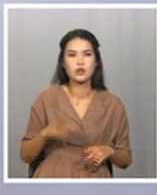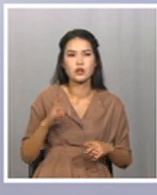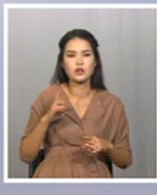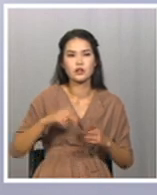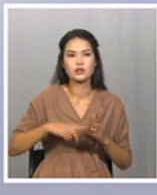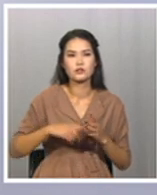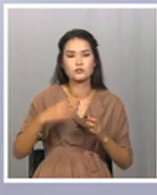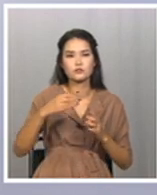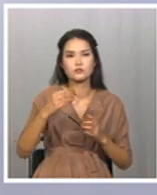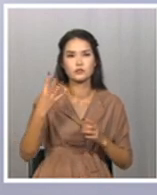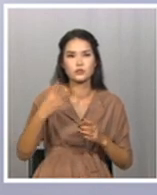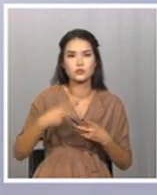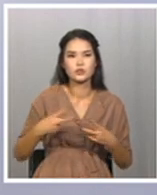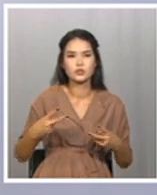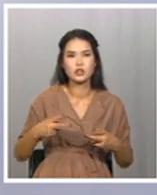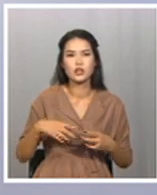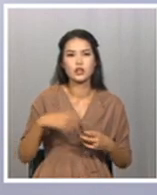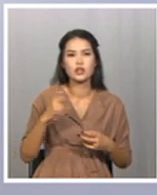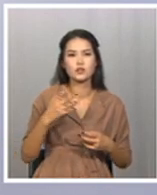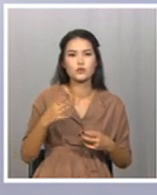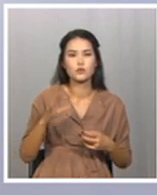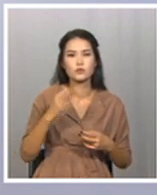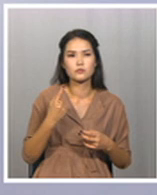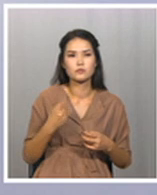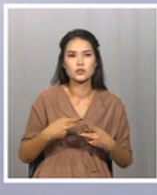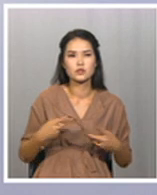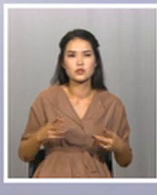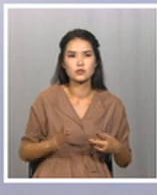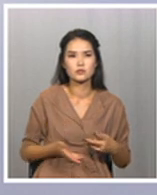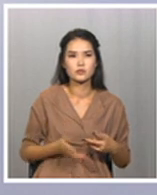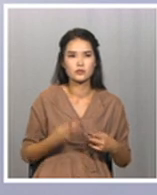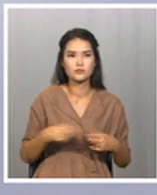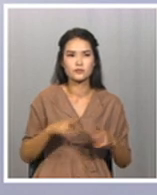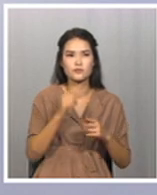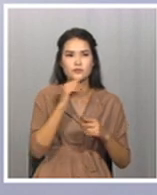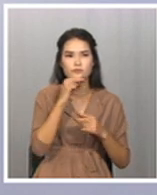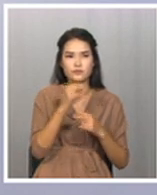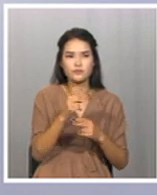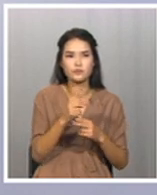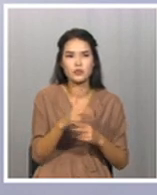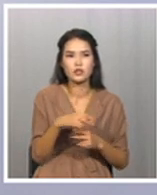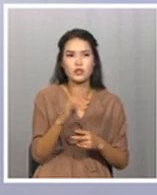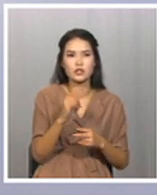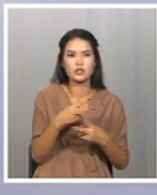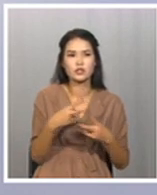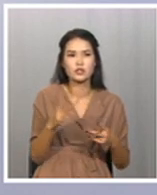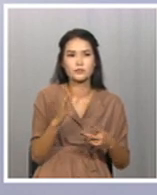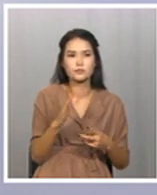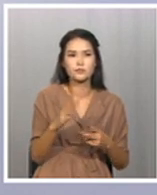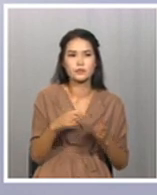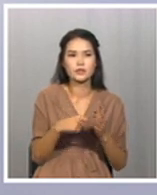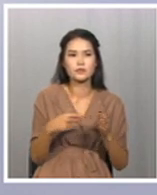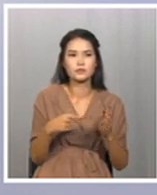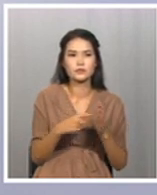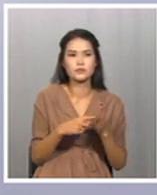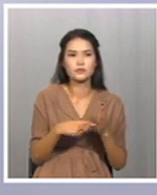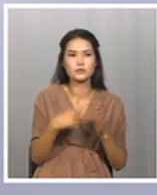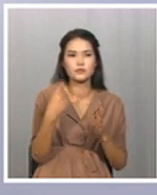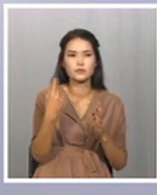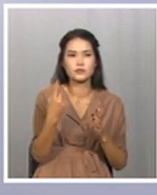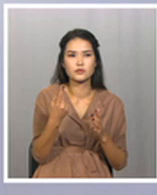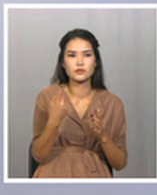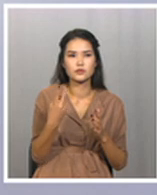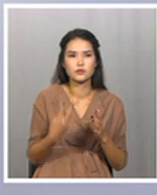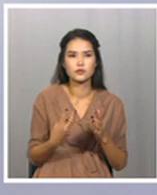бөлінген 4-ке тең, x0 1-ге тең. Орнына қоятын болсақ, келесінде теңдік шығады. Яғни y тең 5 минус 4-тен